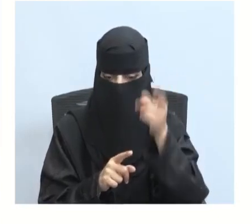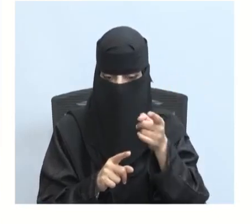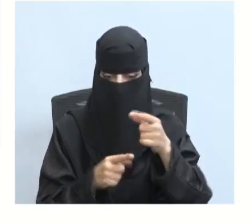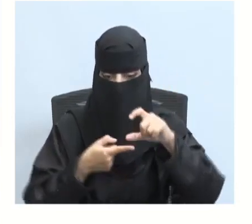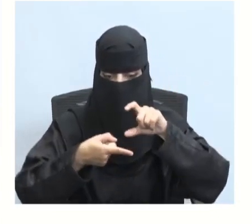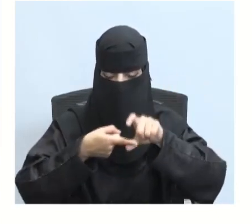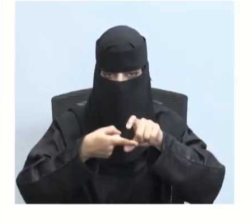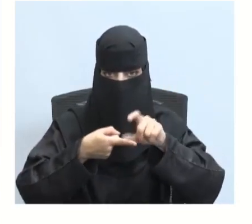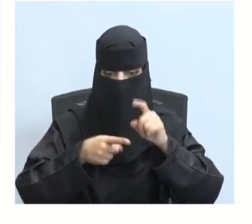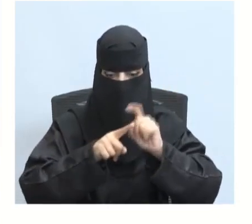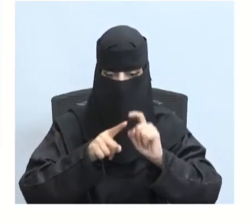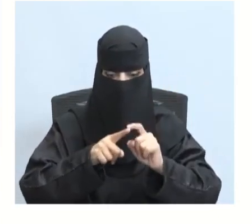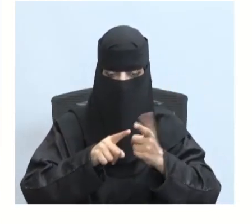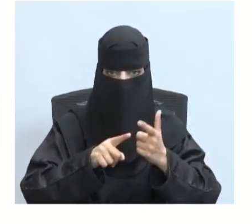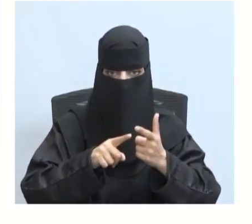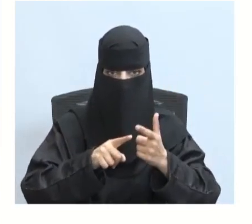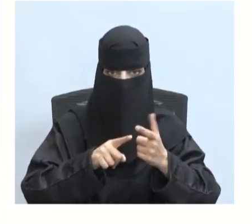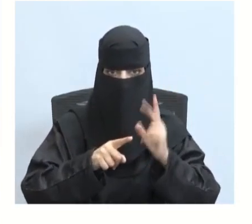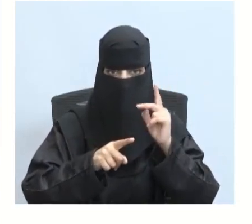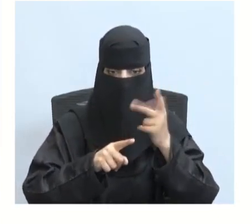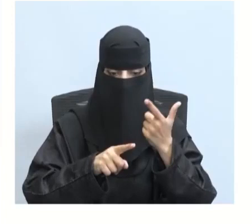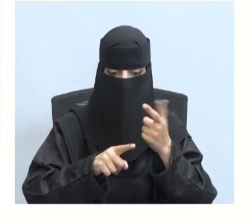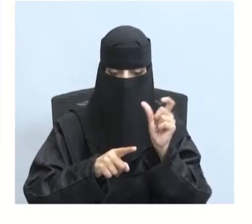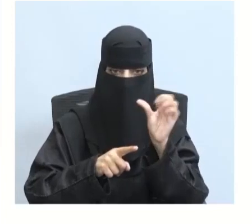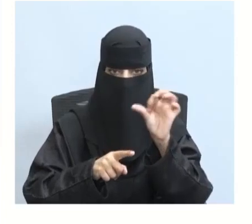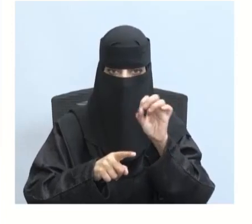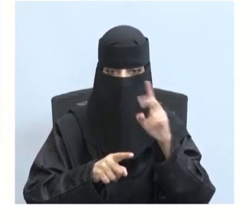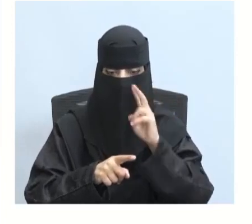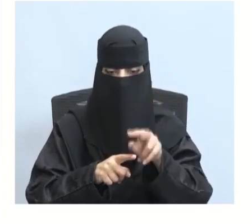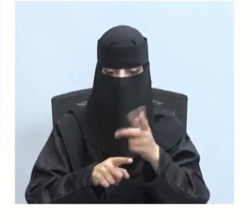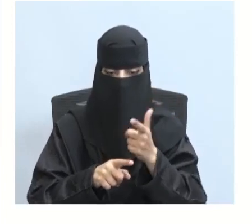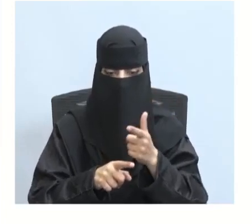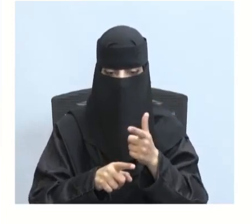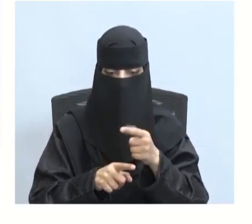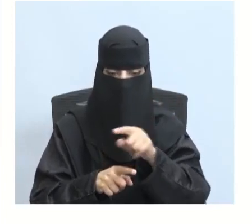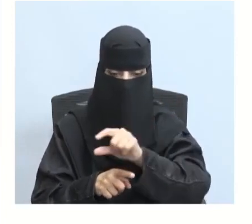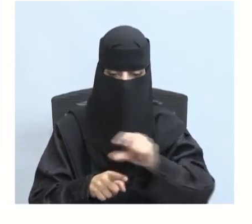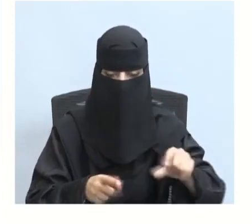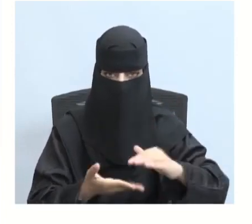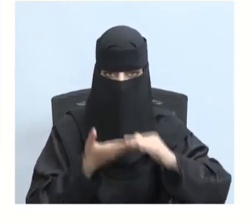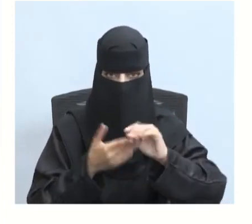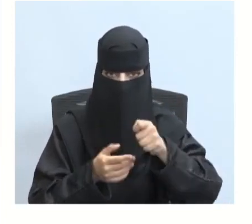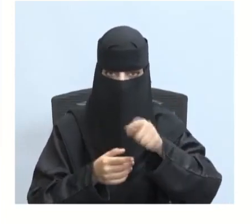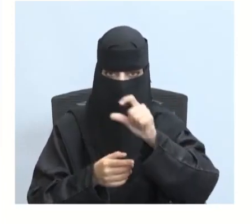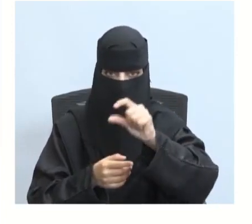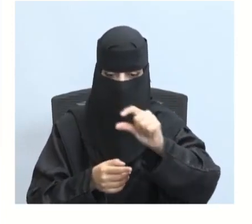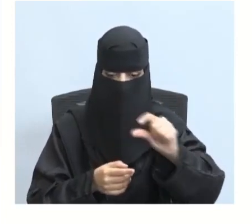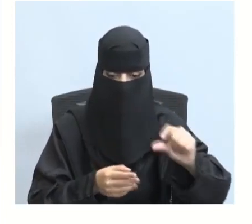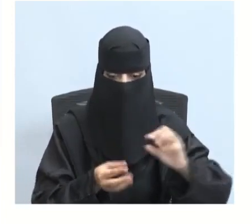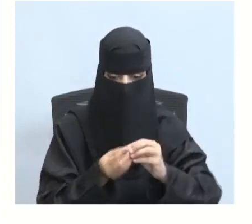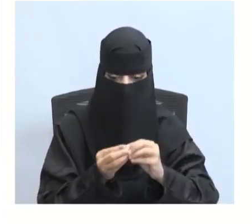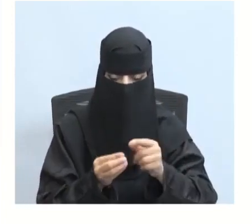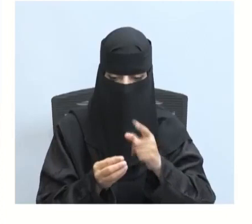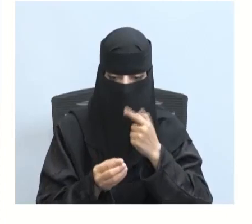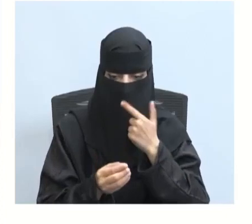النوويه اين هي نسبه الفحم حسب المفتاح المخطط الفحم لونه